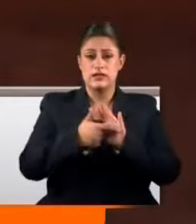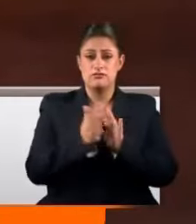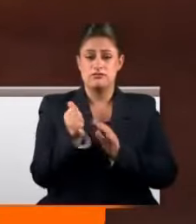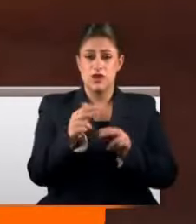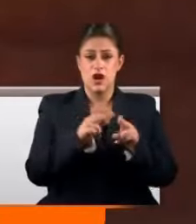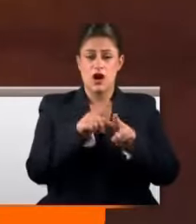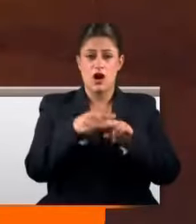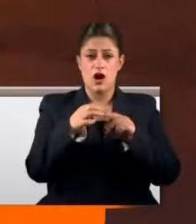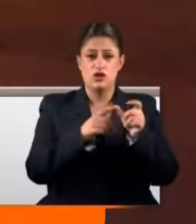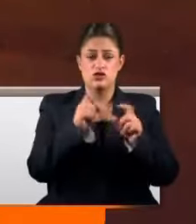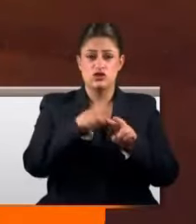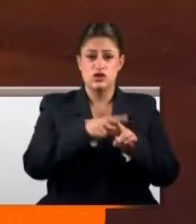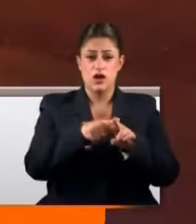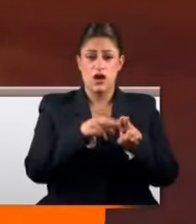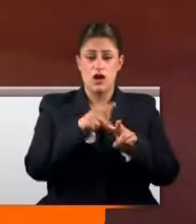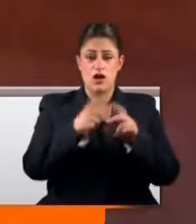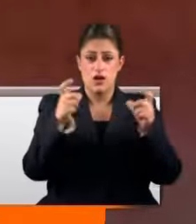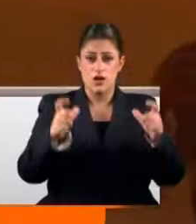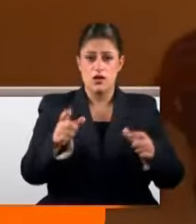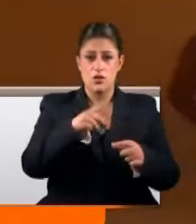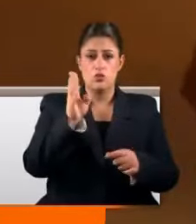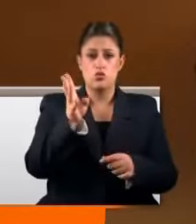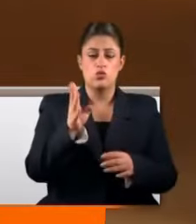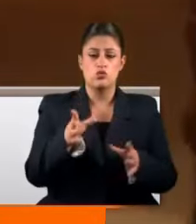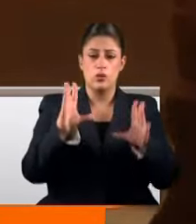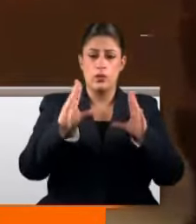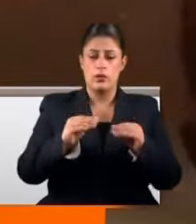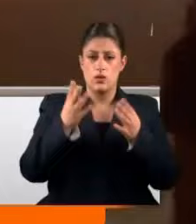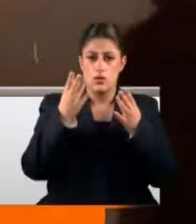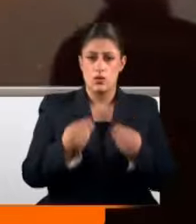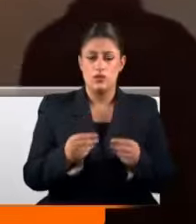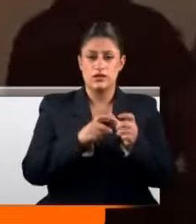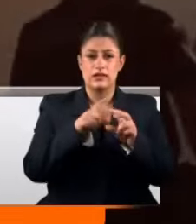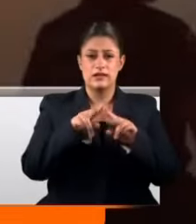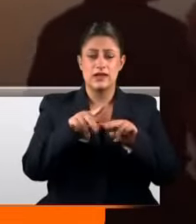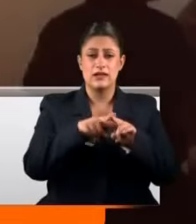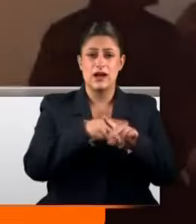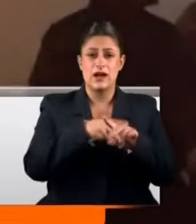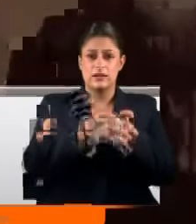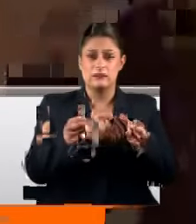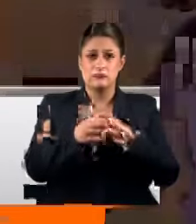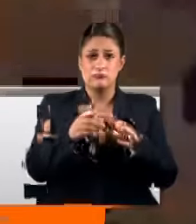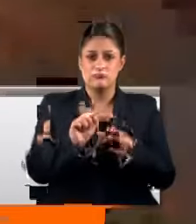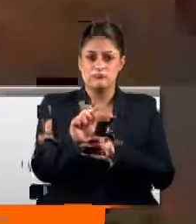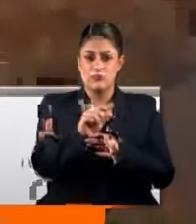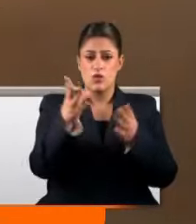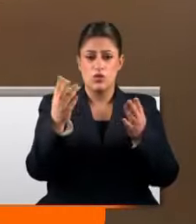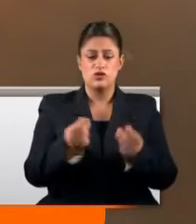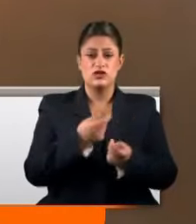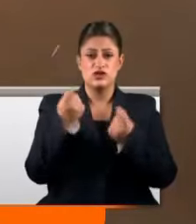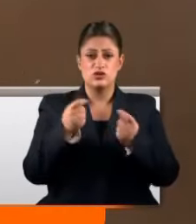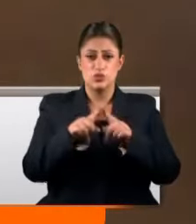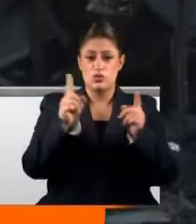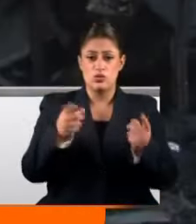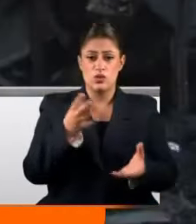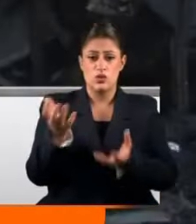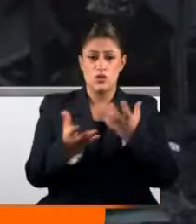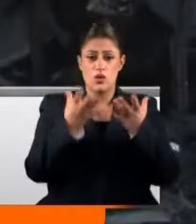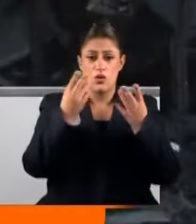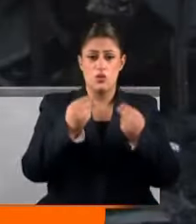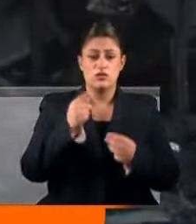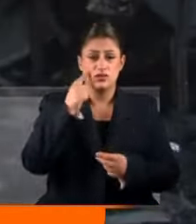Karşıyaka'daki yangınsa 4 günde söndürülebilmişti. Sanayi sitesine sıçrayan yangın, iş yerleri küle dönen esnaf isyan etti.